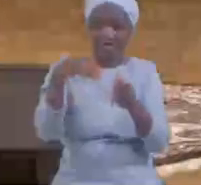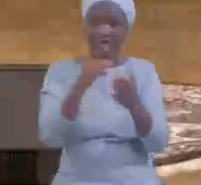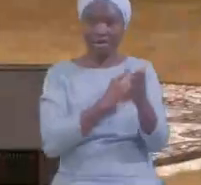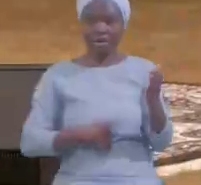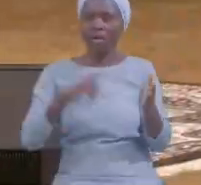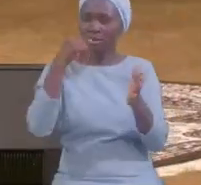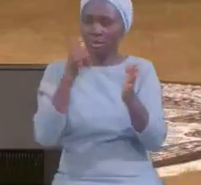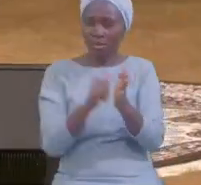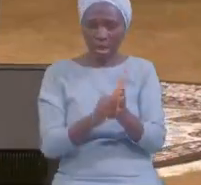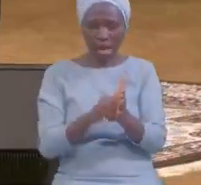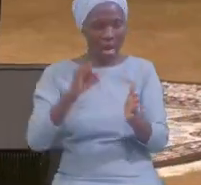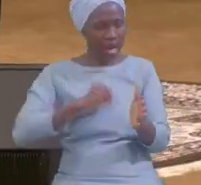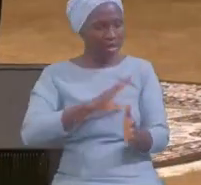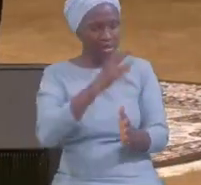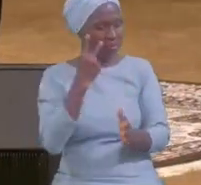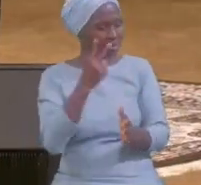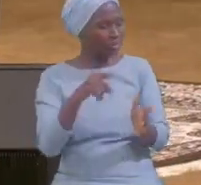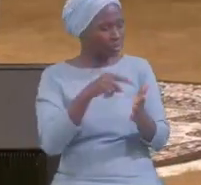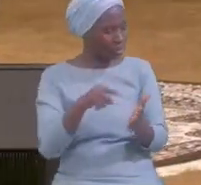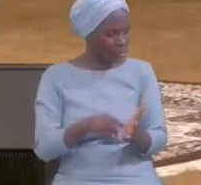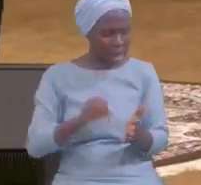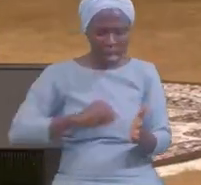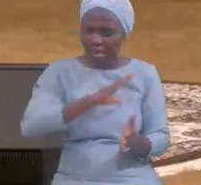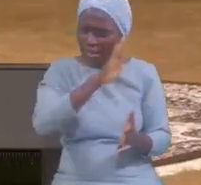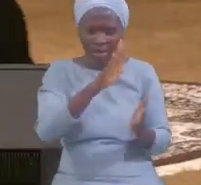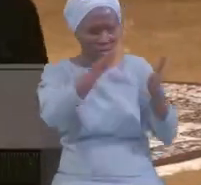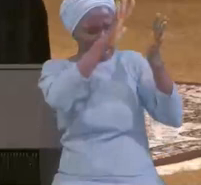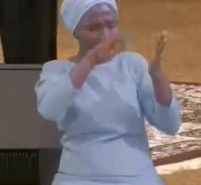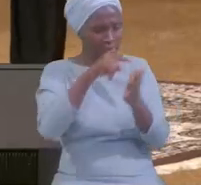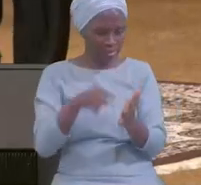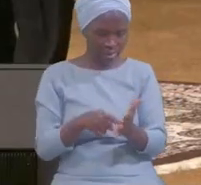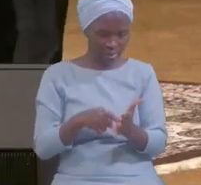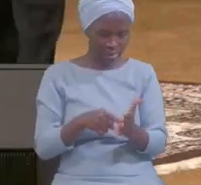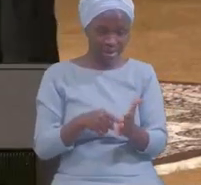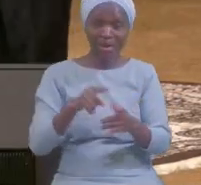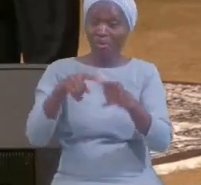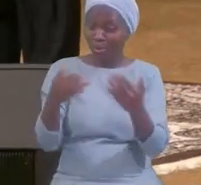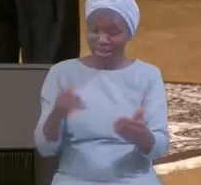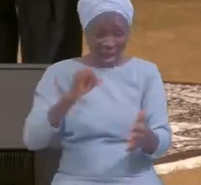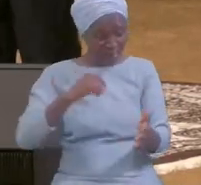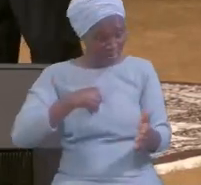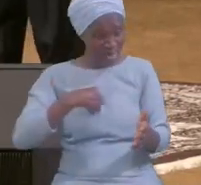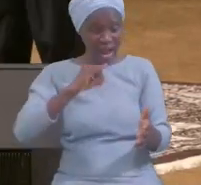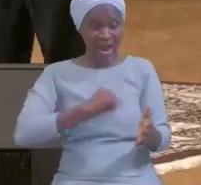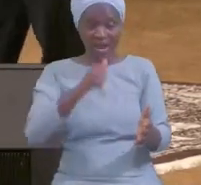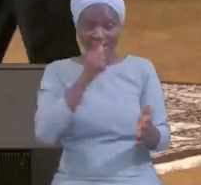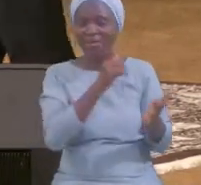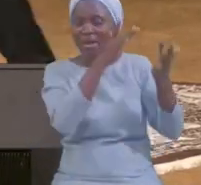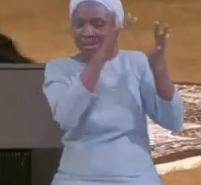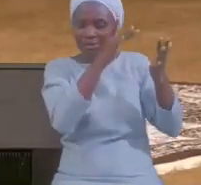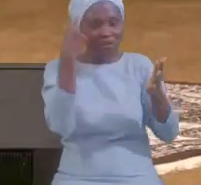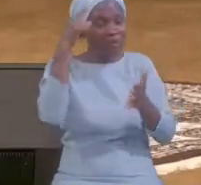jamais vu ceci, je n'ai jamais attendu ceci, maintenant j'espère ce que je n'ai jamais espéré, je